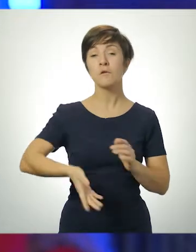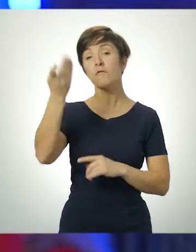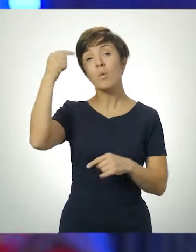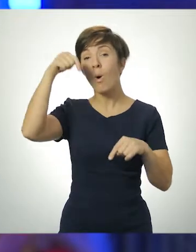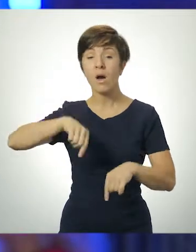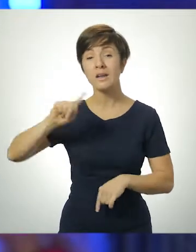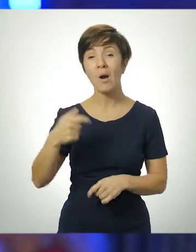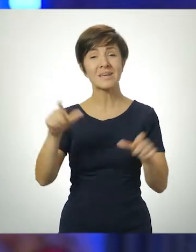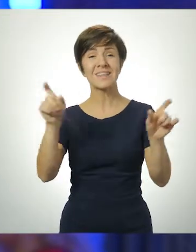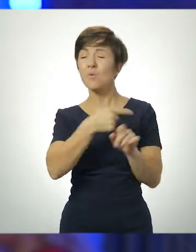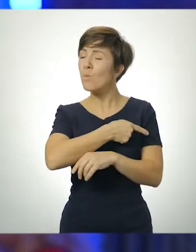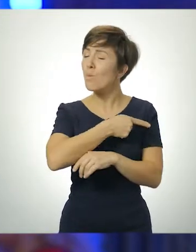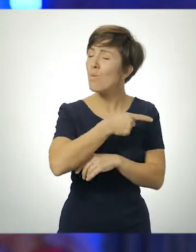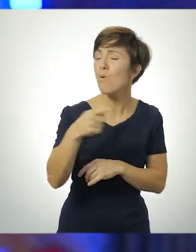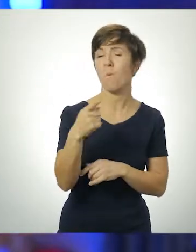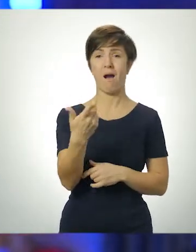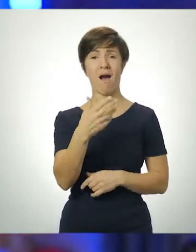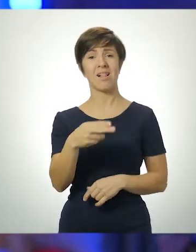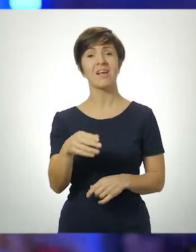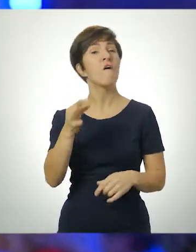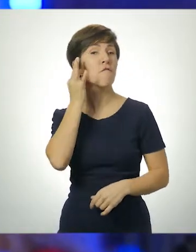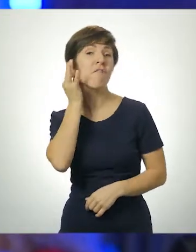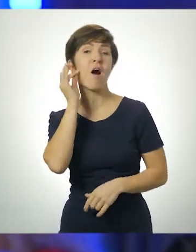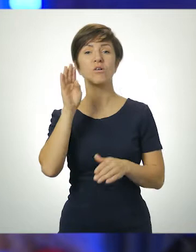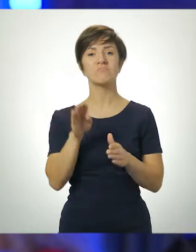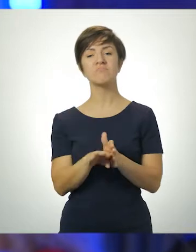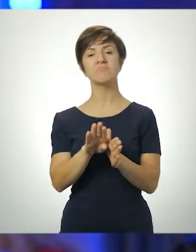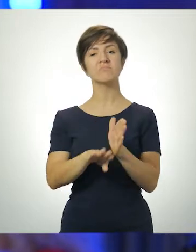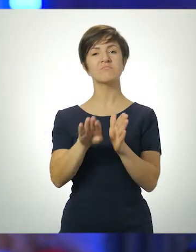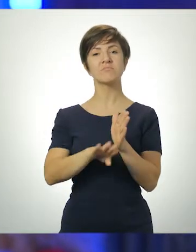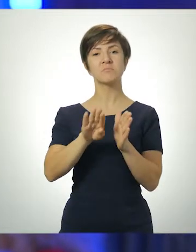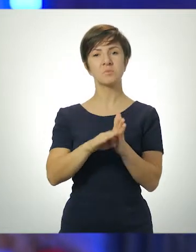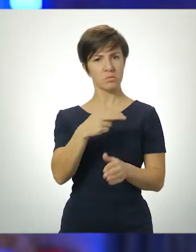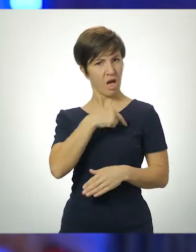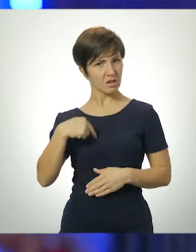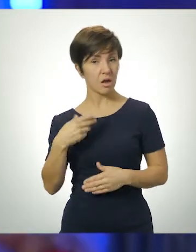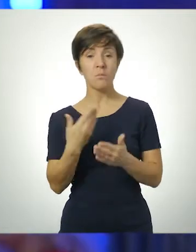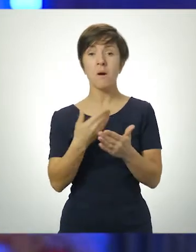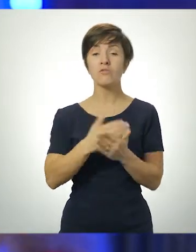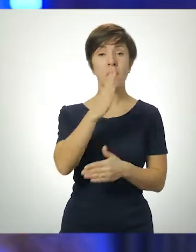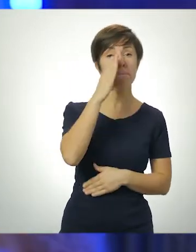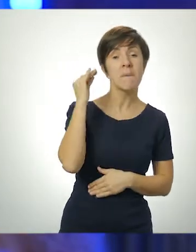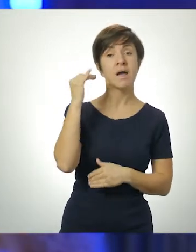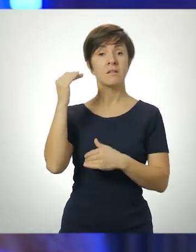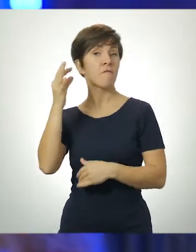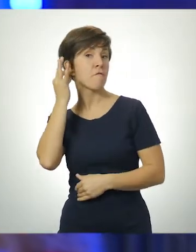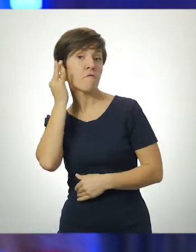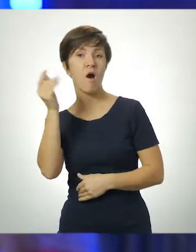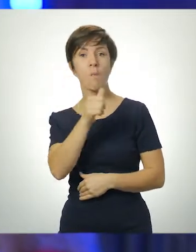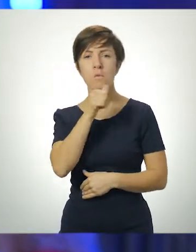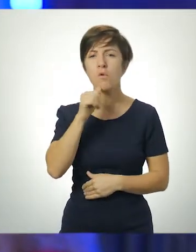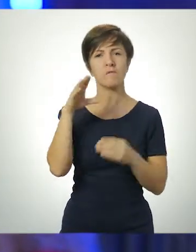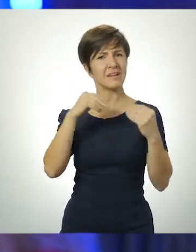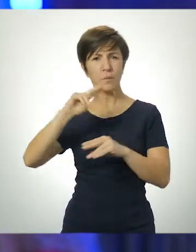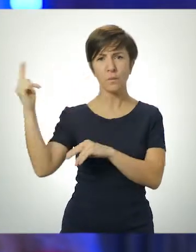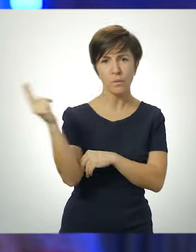Wir erleben nach wie vor in der gesamten Gesellschaft eine subtile Benachteiligung von Frauen. Frauen verdienen zum Beispiel im Durchschnitt 21% weniger